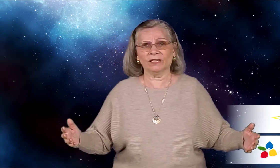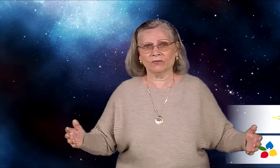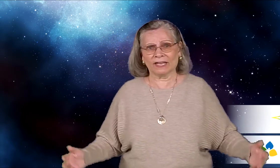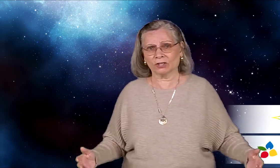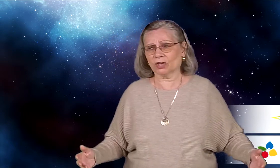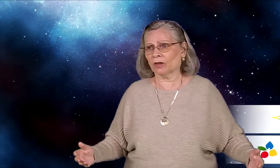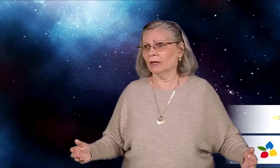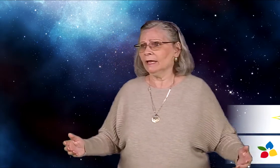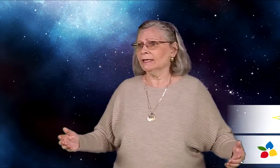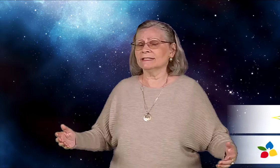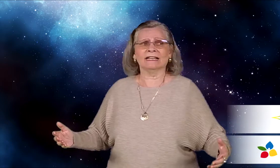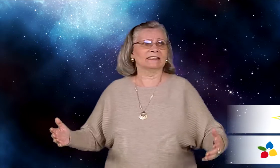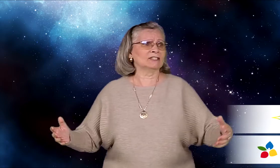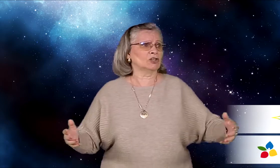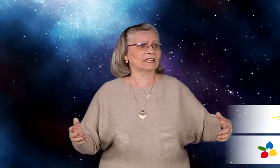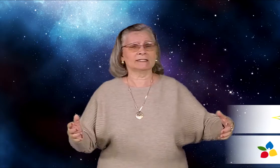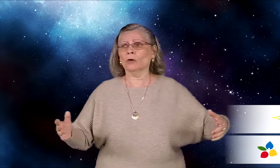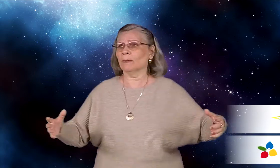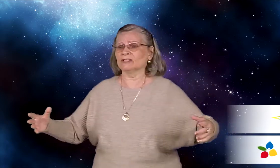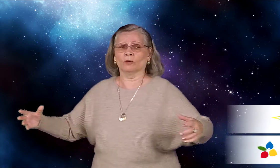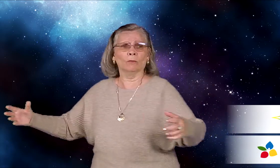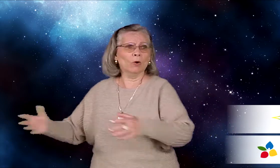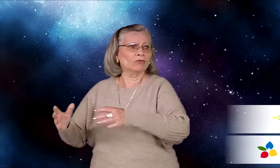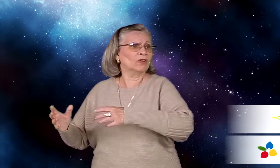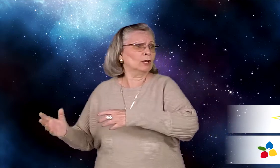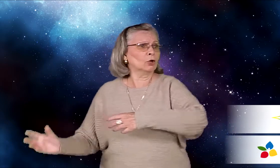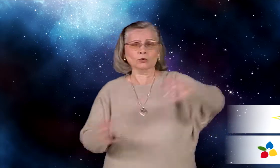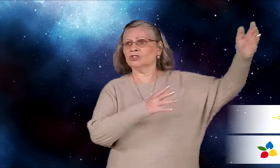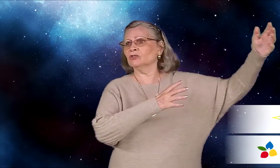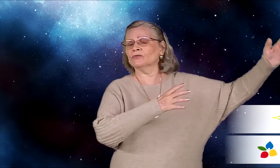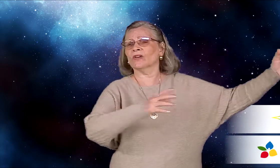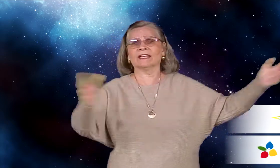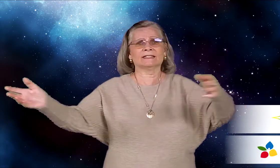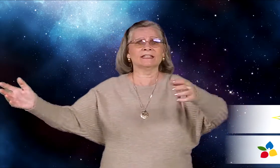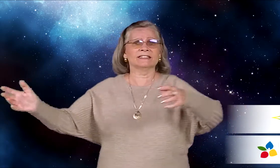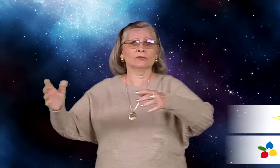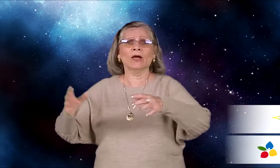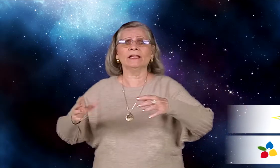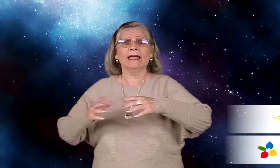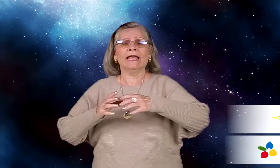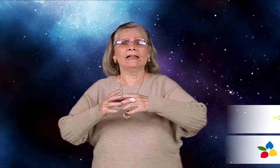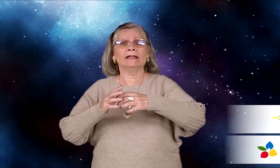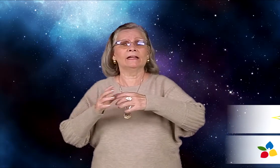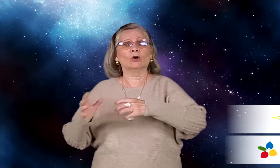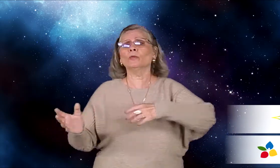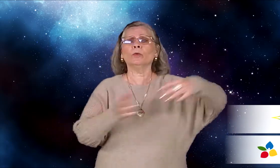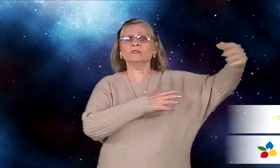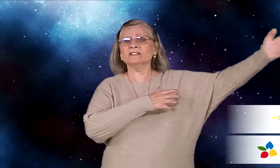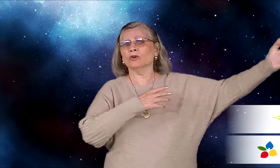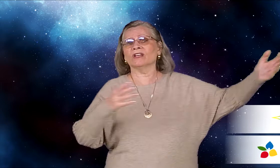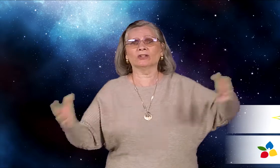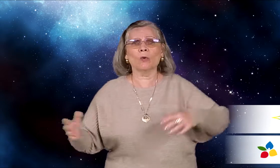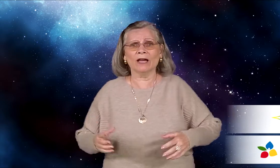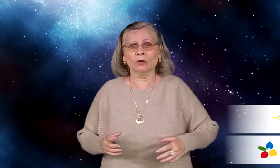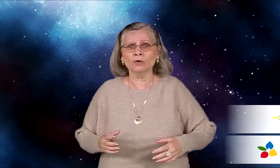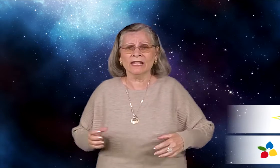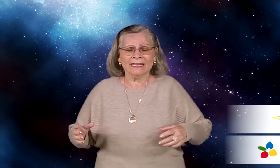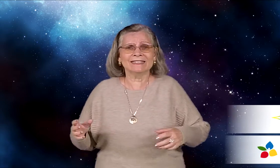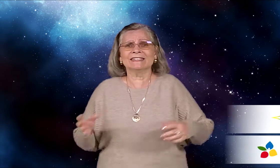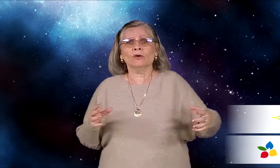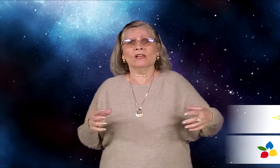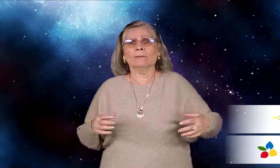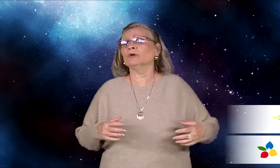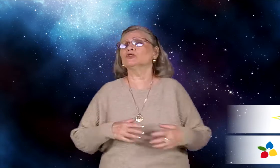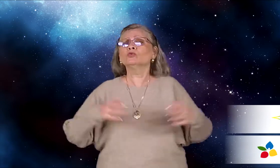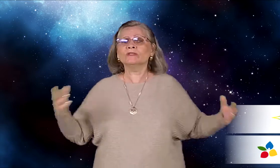retrouvé des voyageurs. » Et, c'est la désolation parce que Mauve continue de fracasser des étoiles. Elle est rebondie d'un endroit à l'autre.